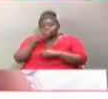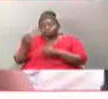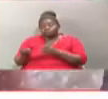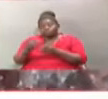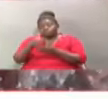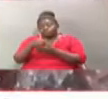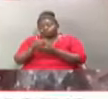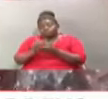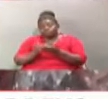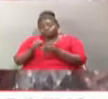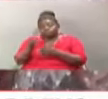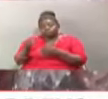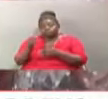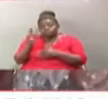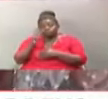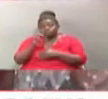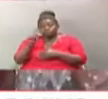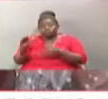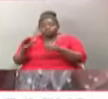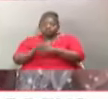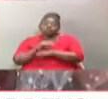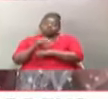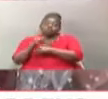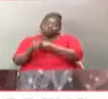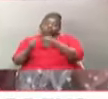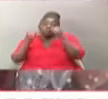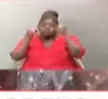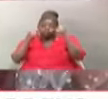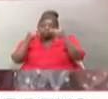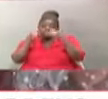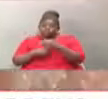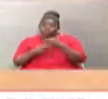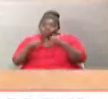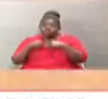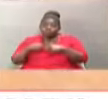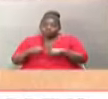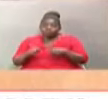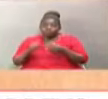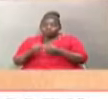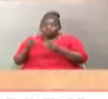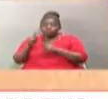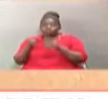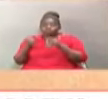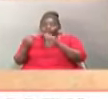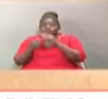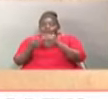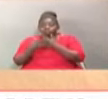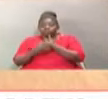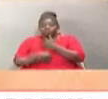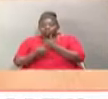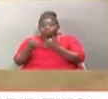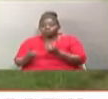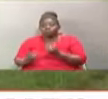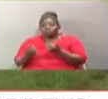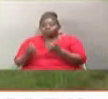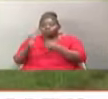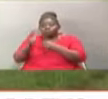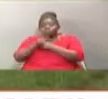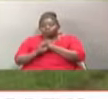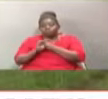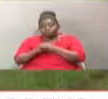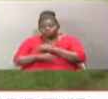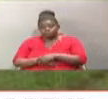sukaali n'ente namba. Ssentongo agambye nti bakikoze okuyamba abantu olw'embeera ey'obwavu eriwo mu ggwanga.